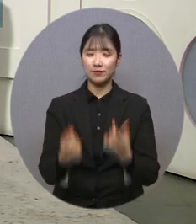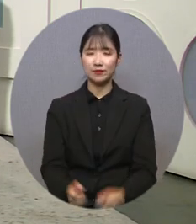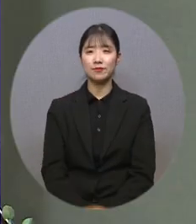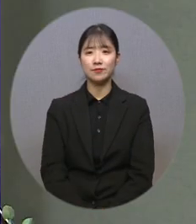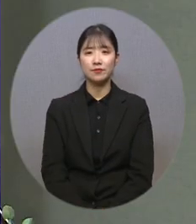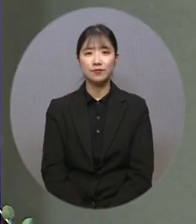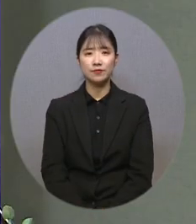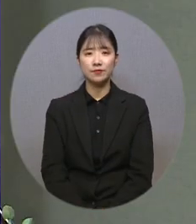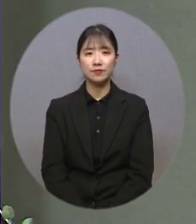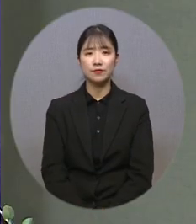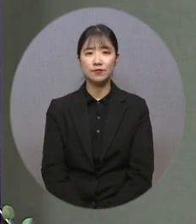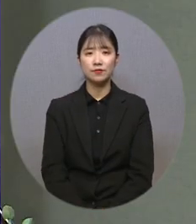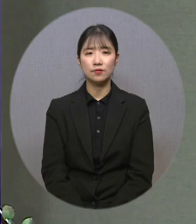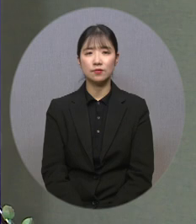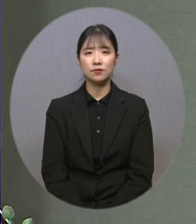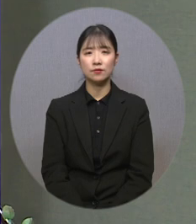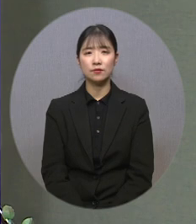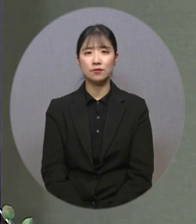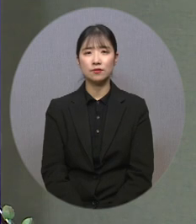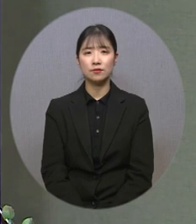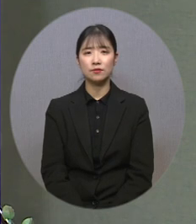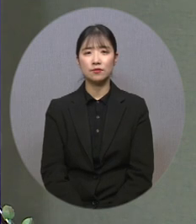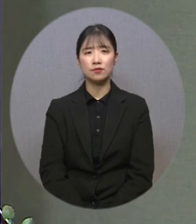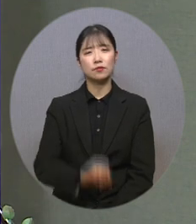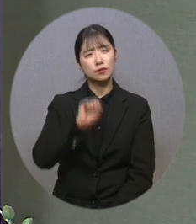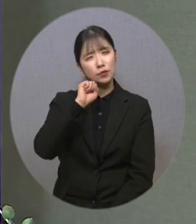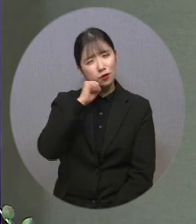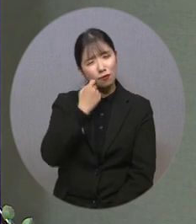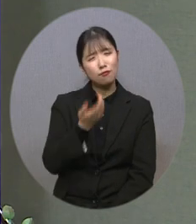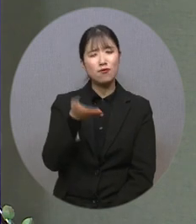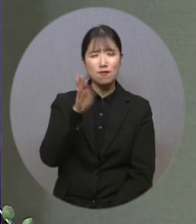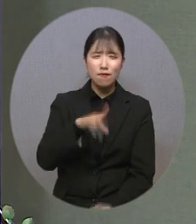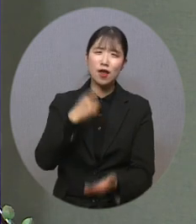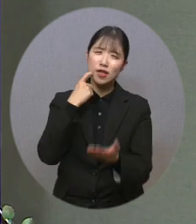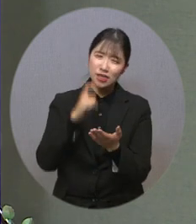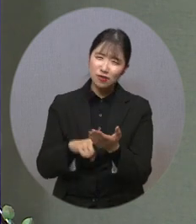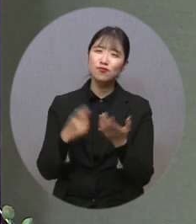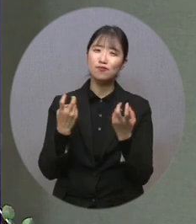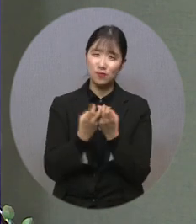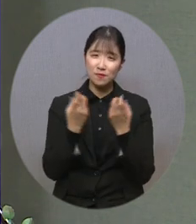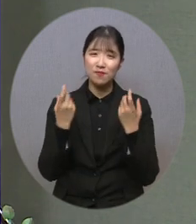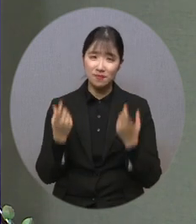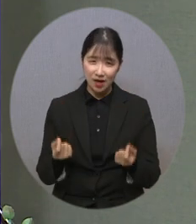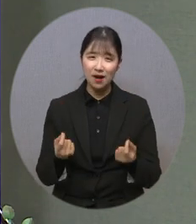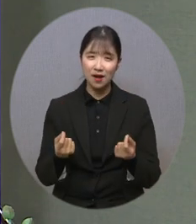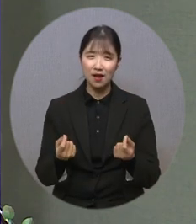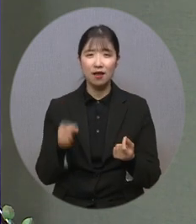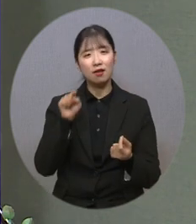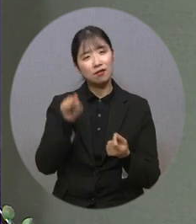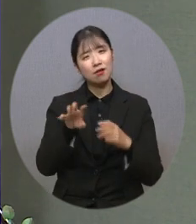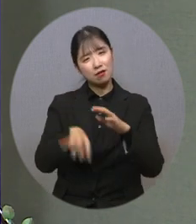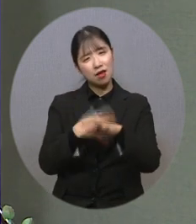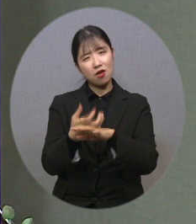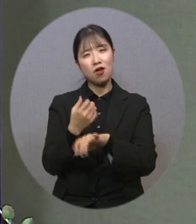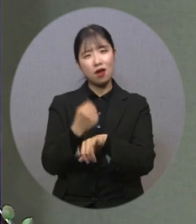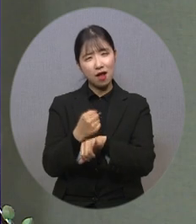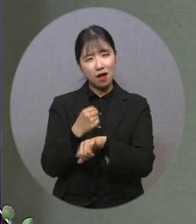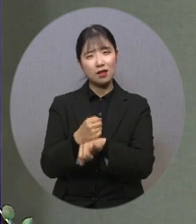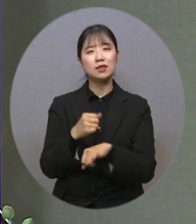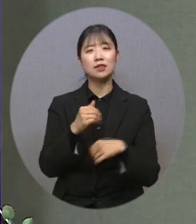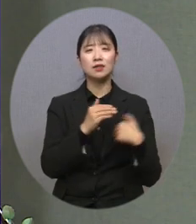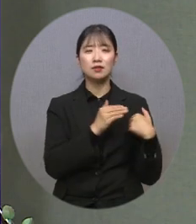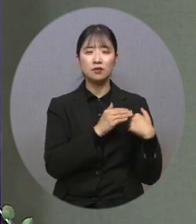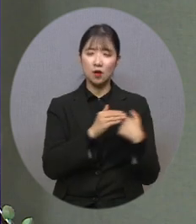네. 참 어려우면서도 쉬운 풀인데 네. 교육 방법을 이제 개혁을